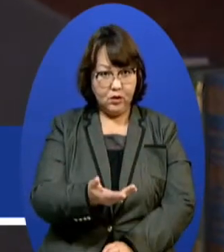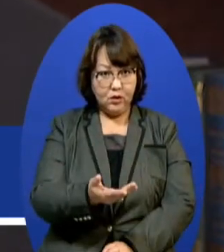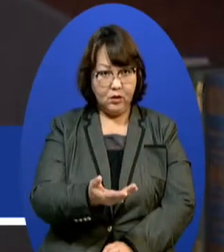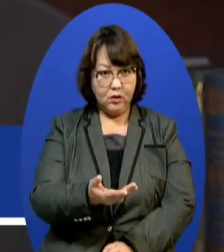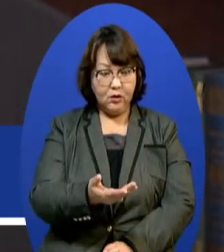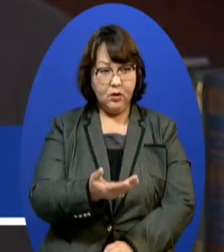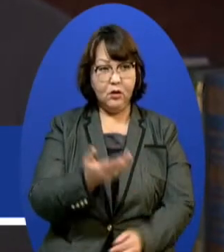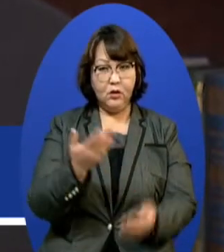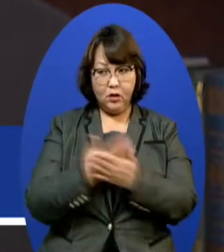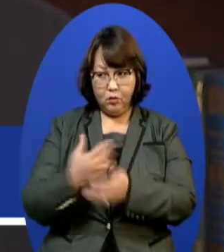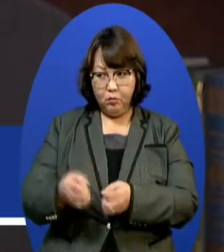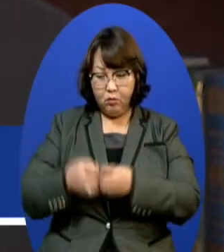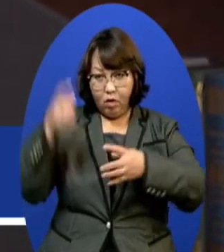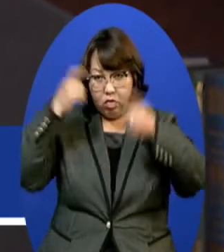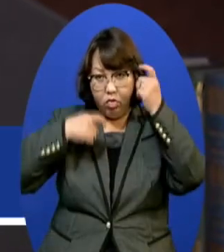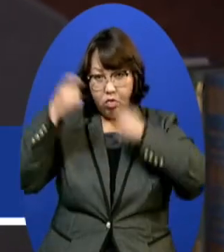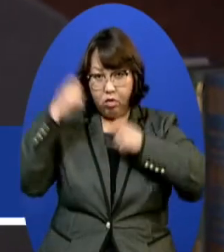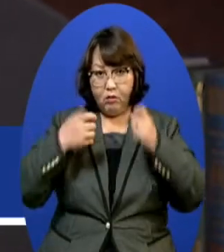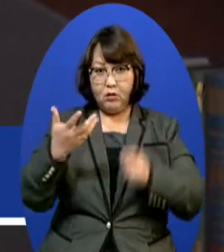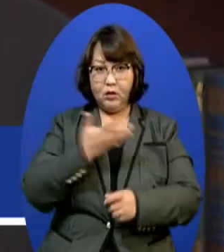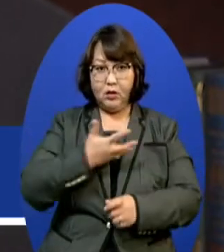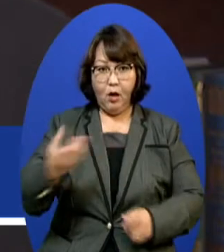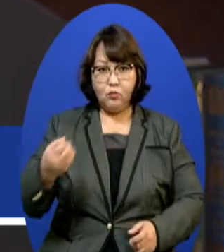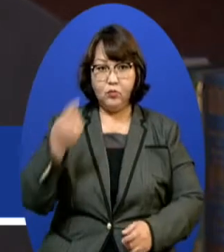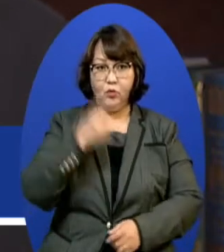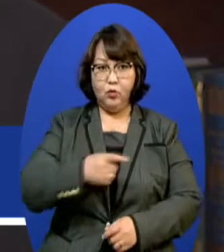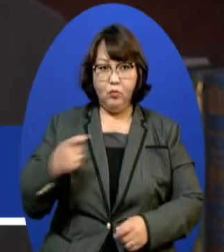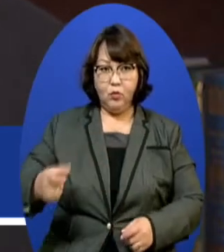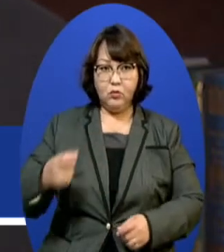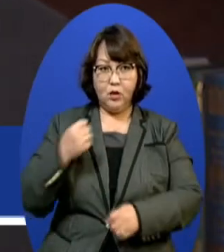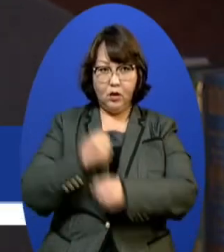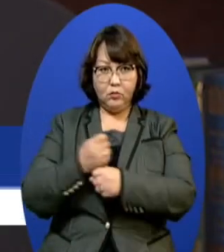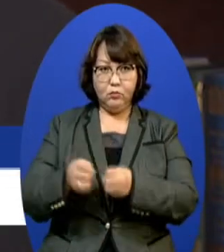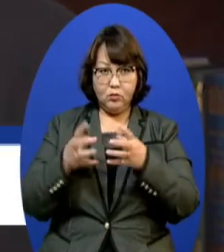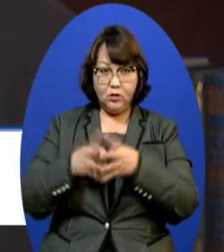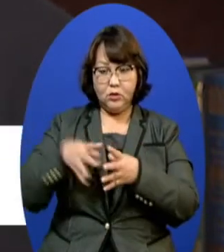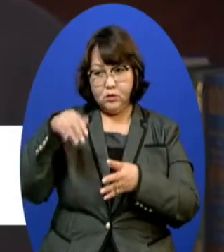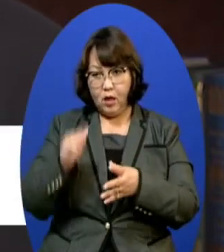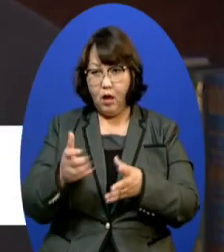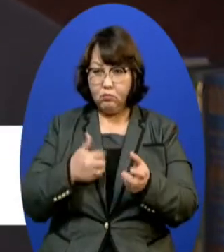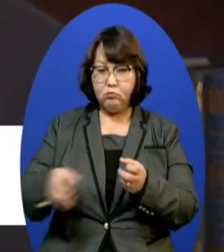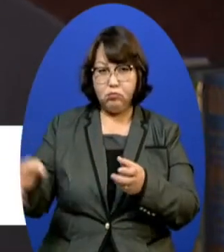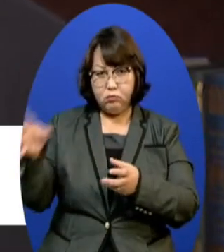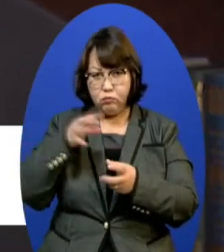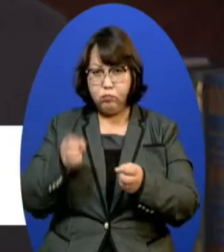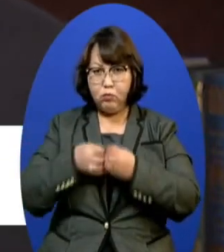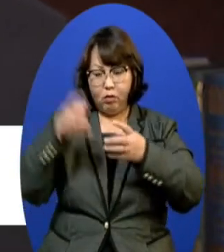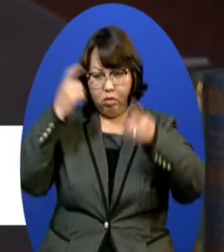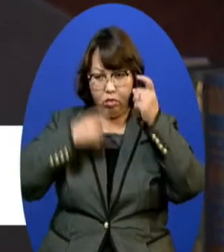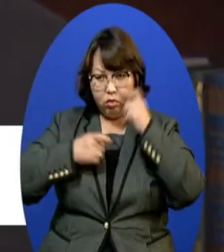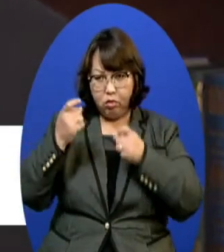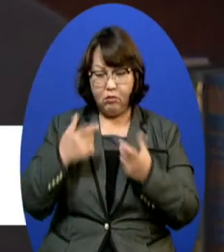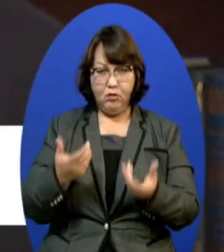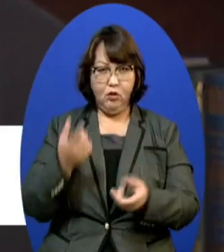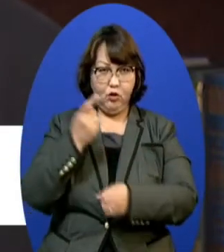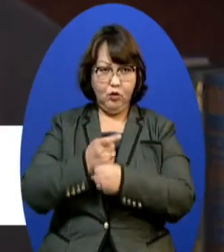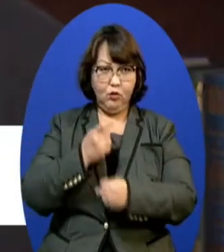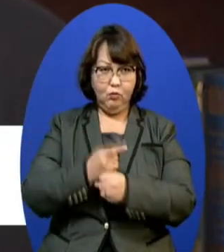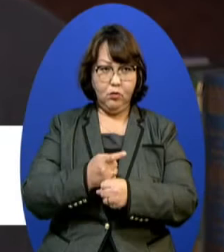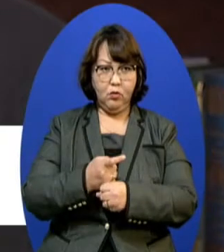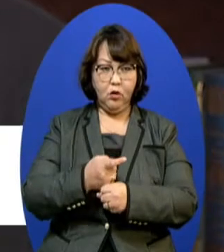арт манай кинонд шинэ 500 хүмүүс орж гарсан. Цайл хүмүүс аваад тусалцсан. Ийм олон хүний хүчин хөдөлмөрийг ингэж